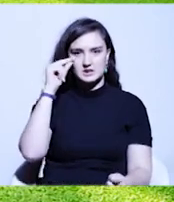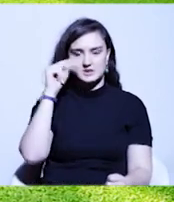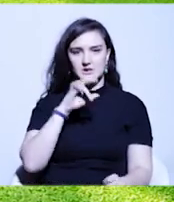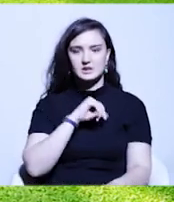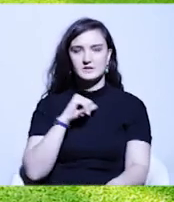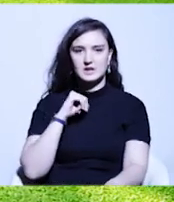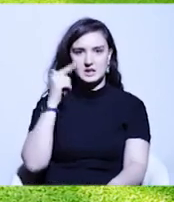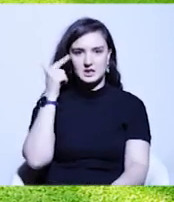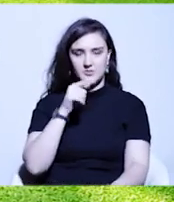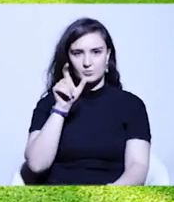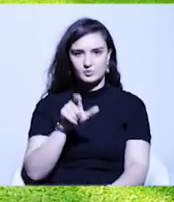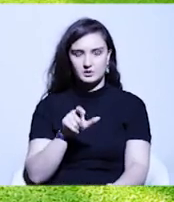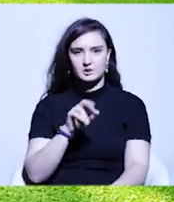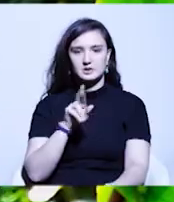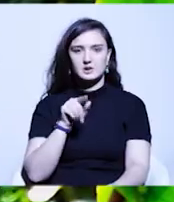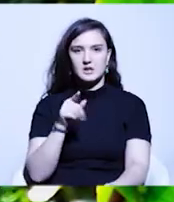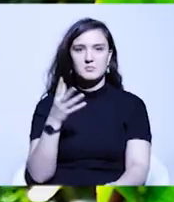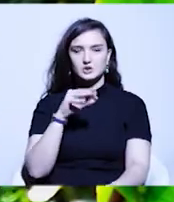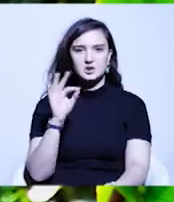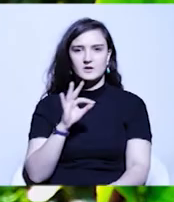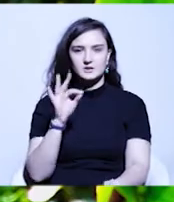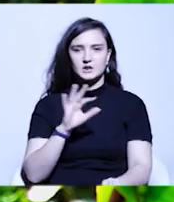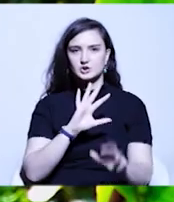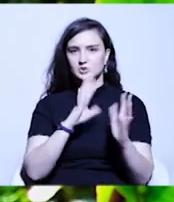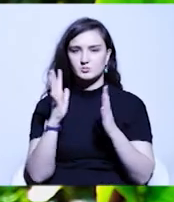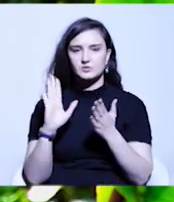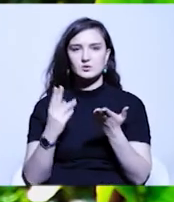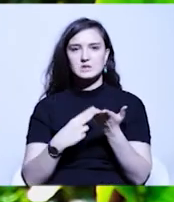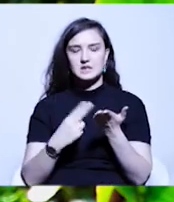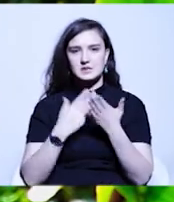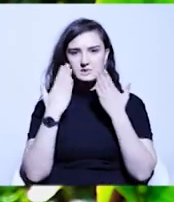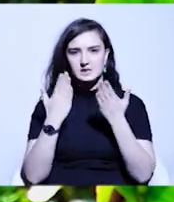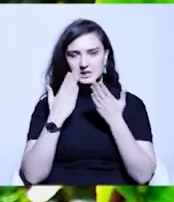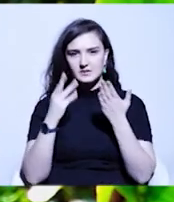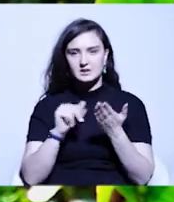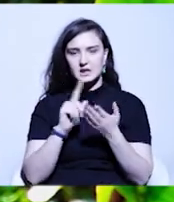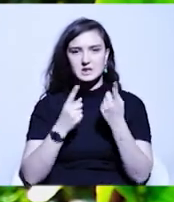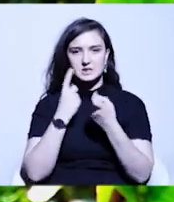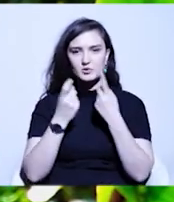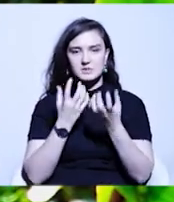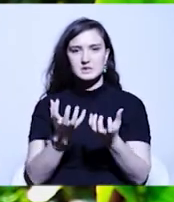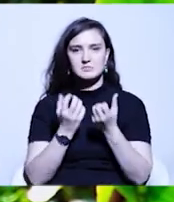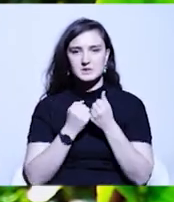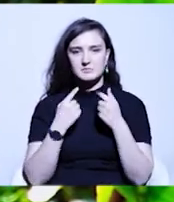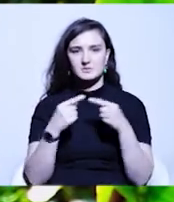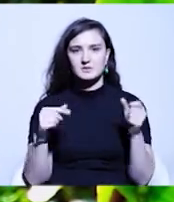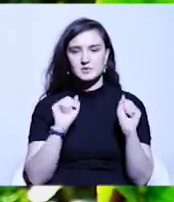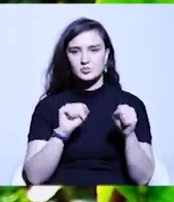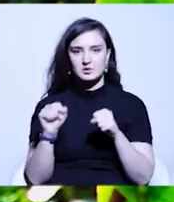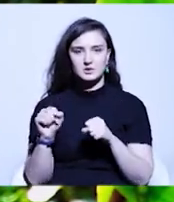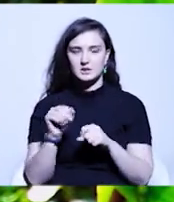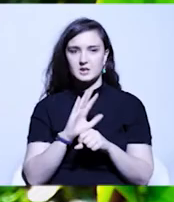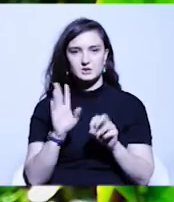ან თვითგანათლებული. და ამაში არავითარ შემთხვევაში მხოლოდ წიგნების კითხვა და რაღაც ინფორმაციის მიღება სხვადასხვა საშუალებებიდან